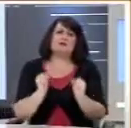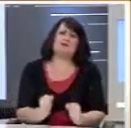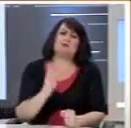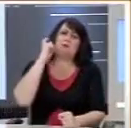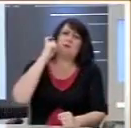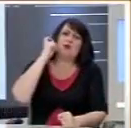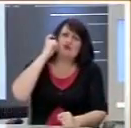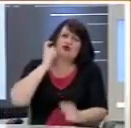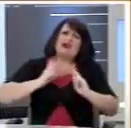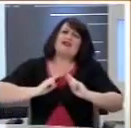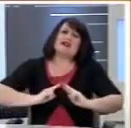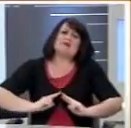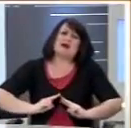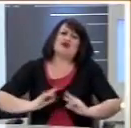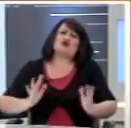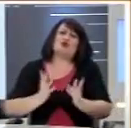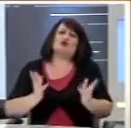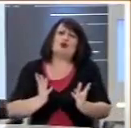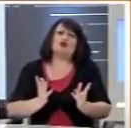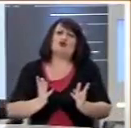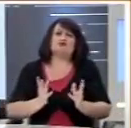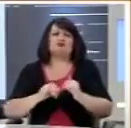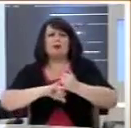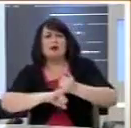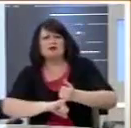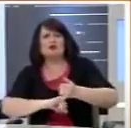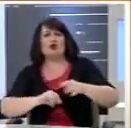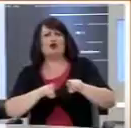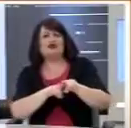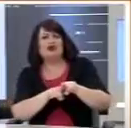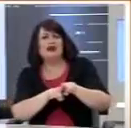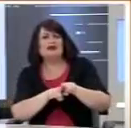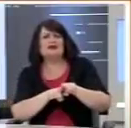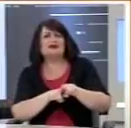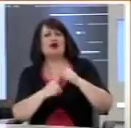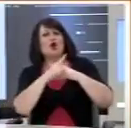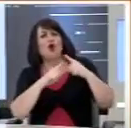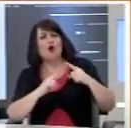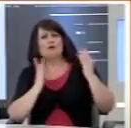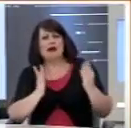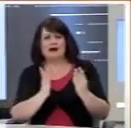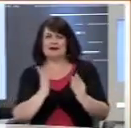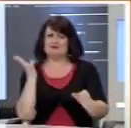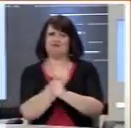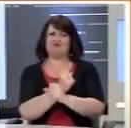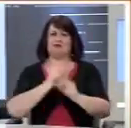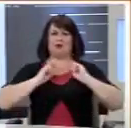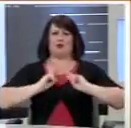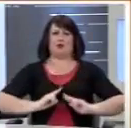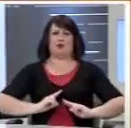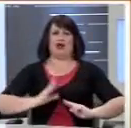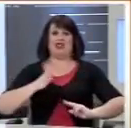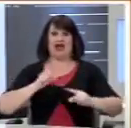είμαι ευτυχισμένος. Κάνεις μια σχέση, κάνεις ένα χόμπι και γίνεσαι. Αν θέλεις να είναι επιτυχημένη η ελληνική οικονομία,